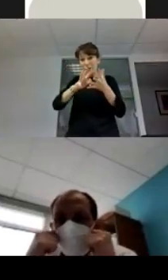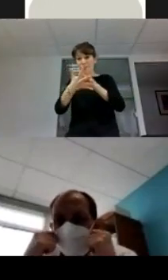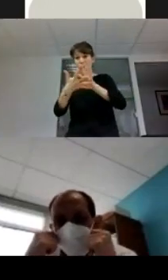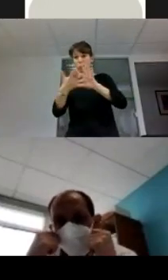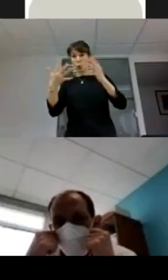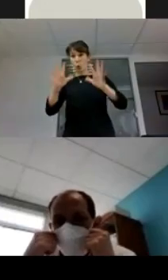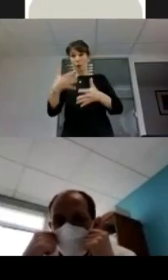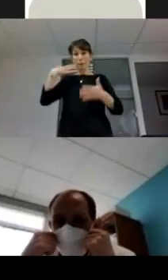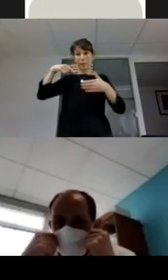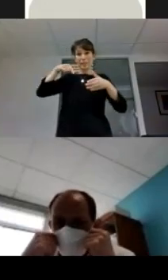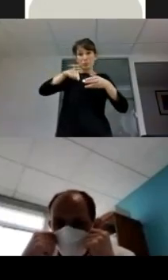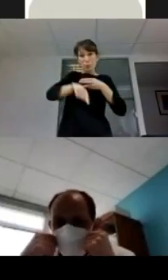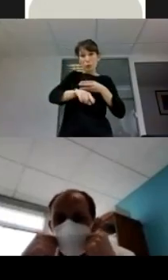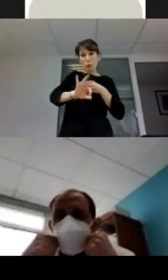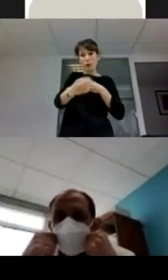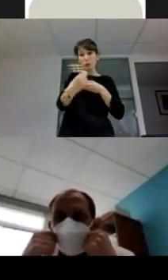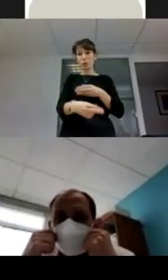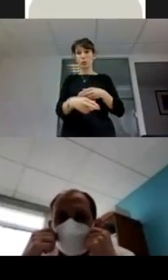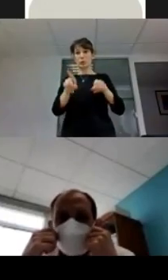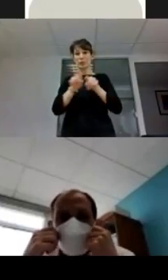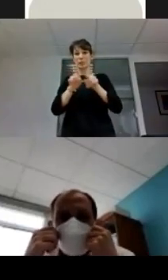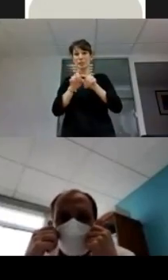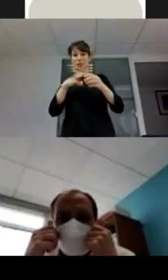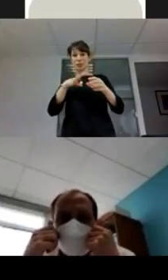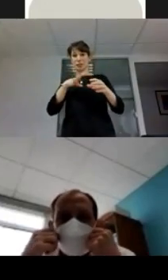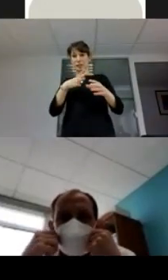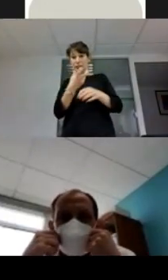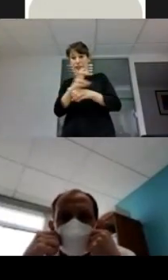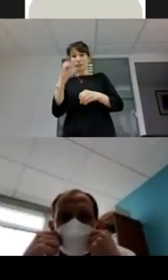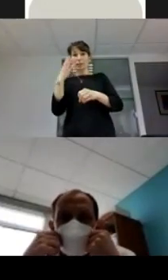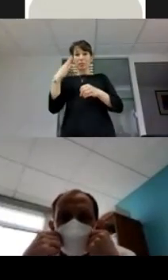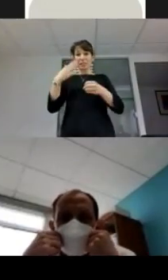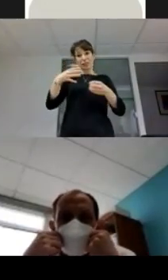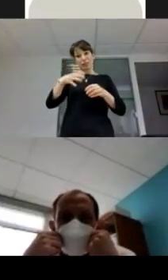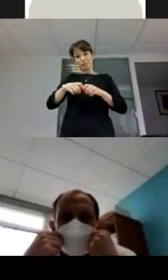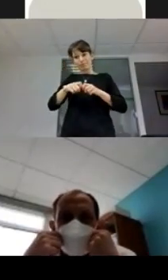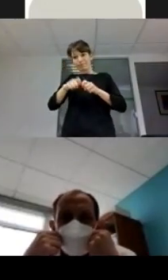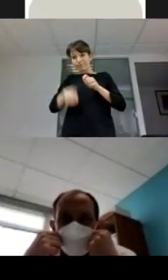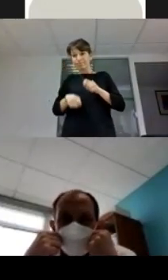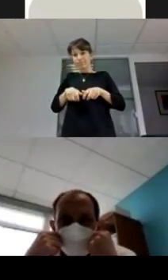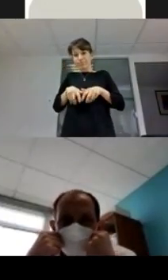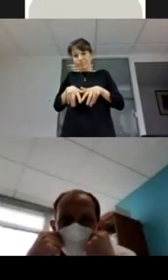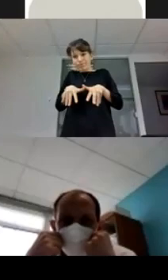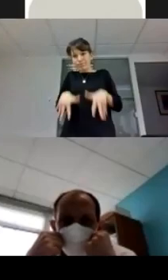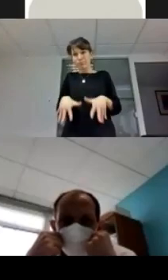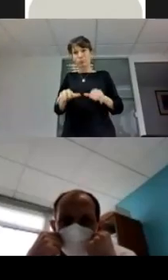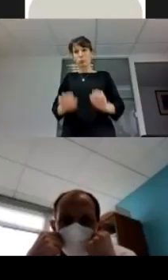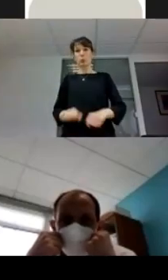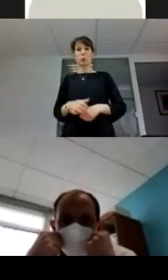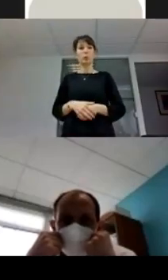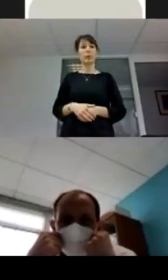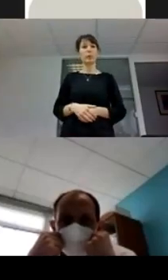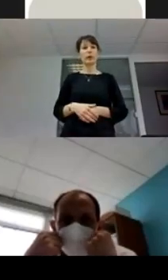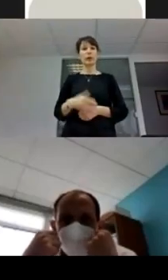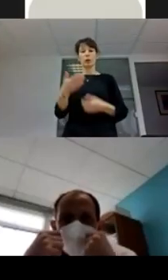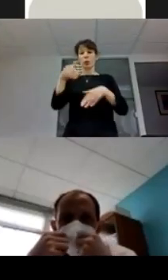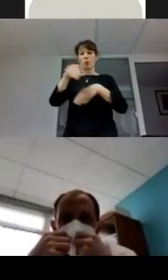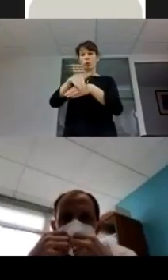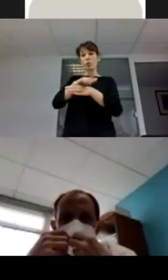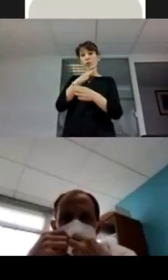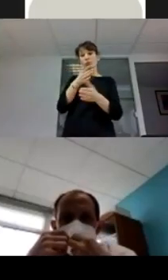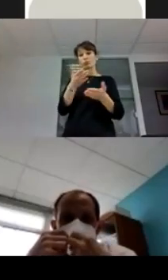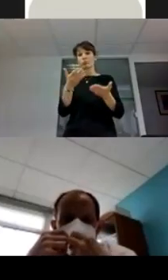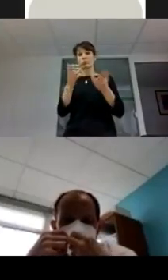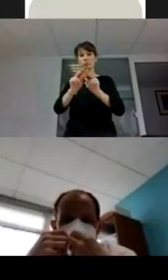de la transformation en surface puis en profondeur de ces polypes et le caractère vileux, qui est un facteur de risque de